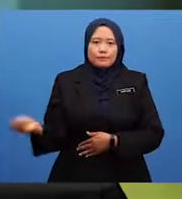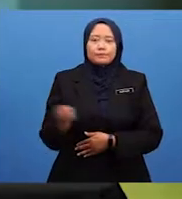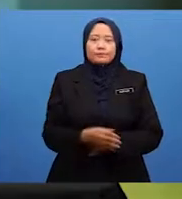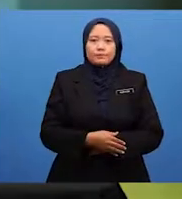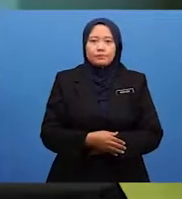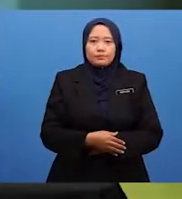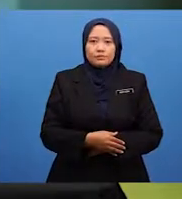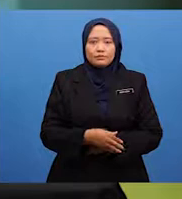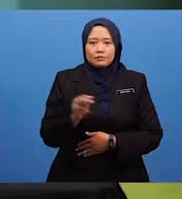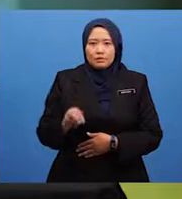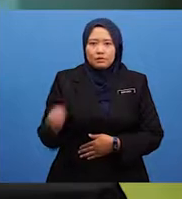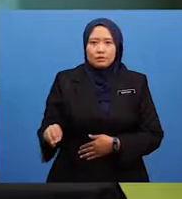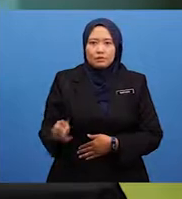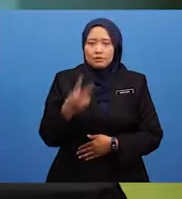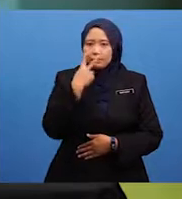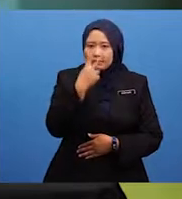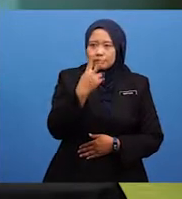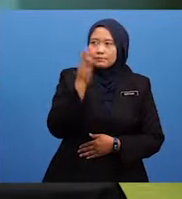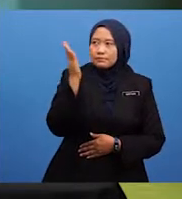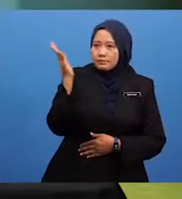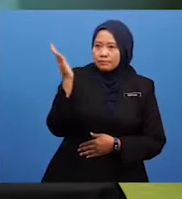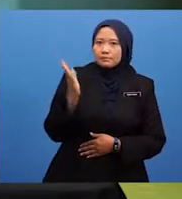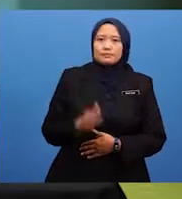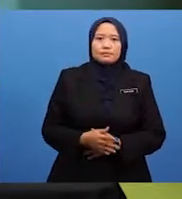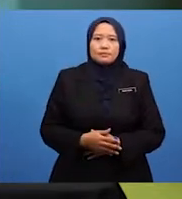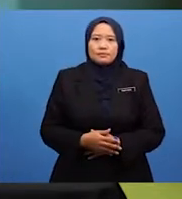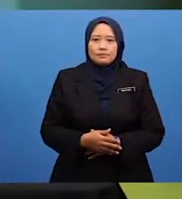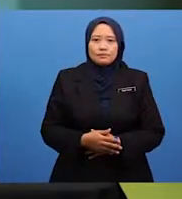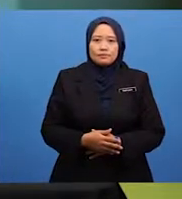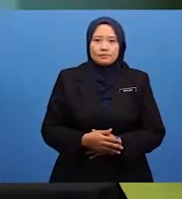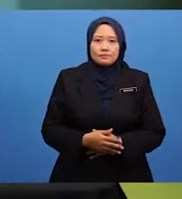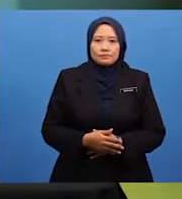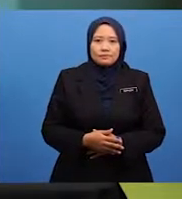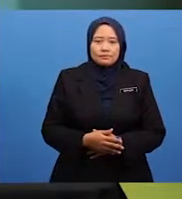Murid-murid, cuba perhatikan bekas tin ini.